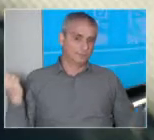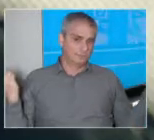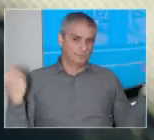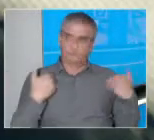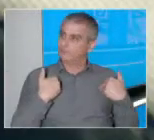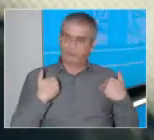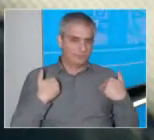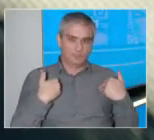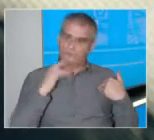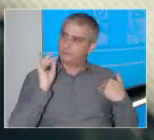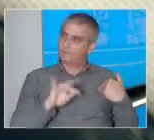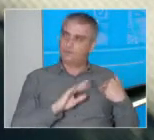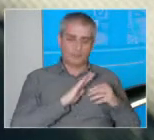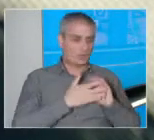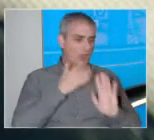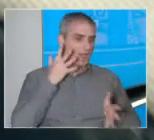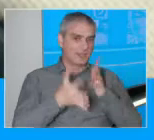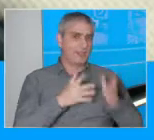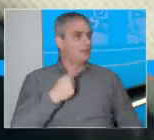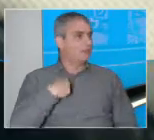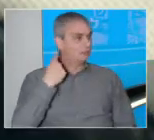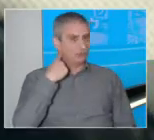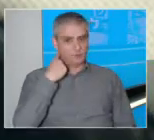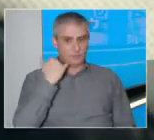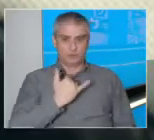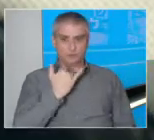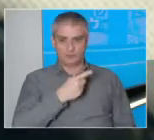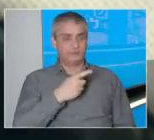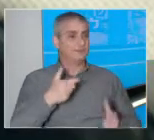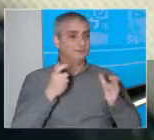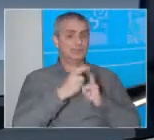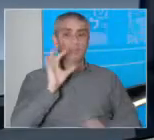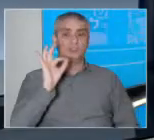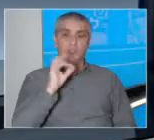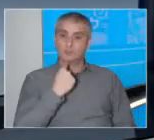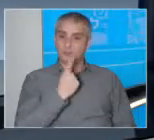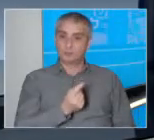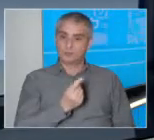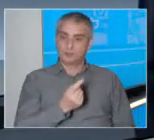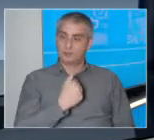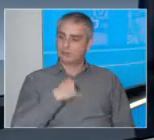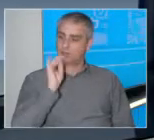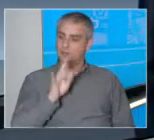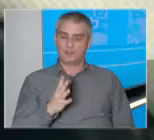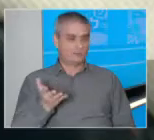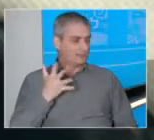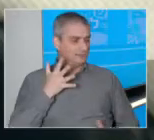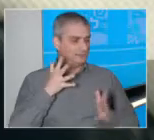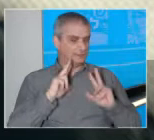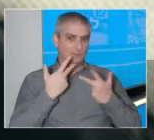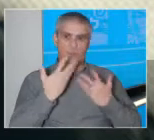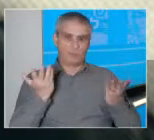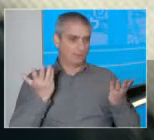ואני נגד כל התקפה... שמענו את דרעי עכשיו בסיעת שס אומר... אני נגד התקפה על ציבור בלי